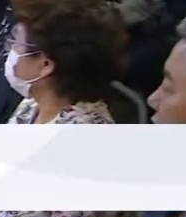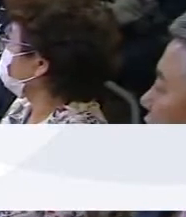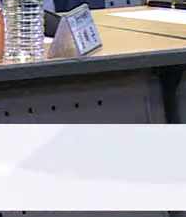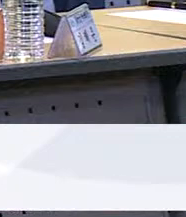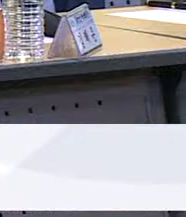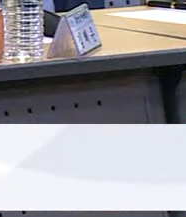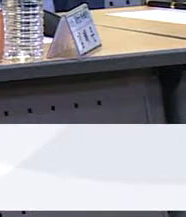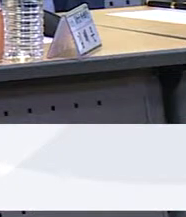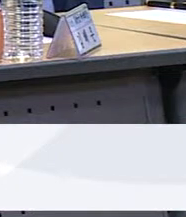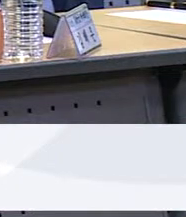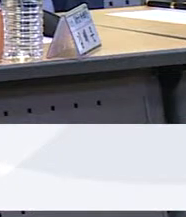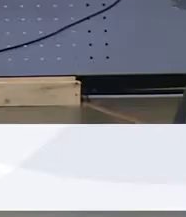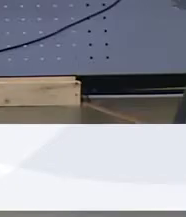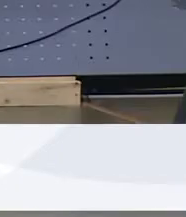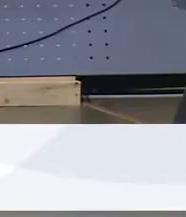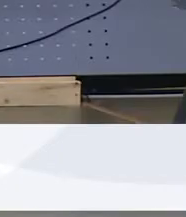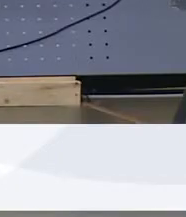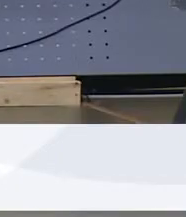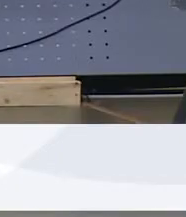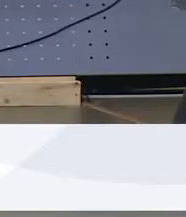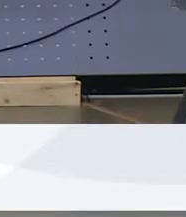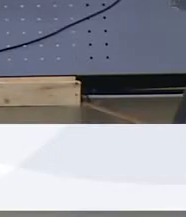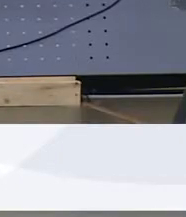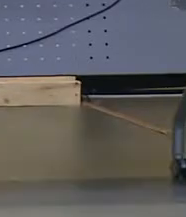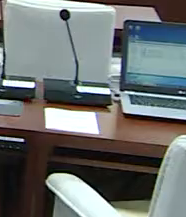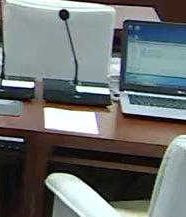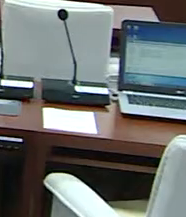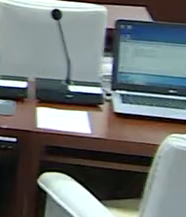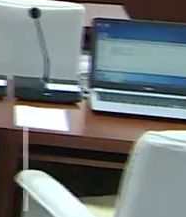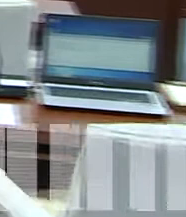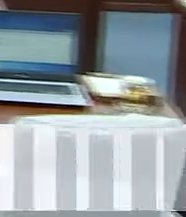합천군은 김태호 국회의원과 정책 간담회를 가졌습니다.